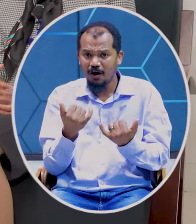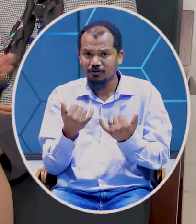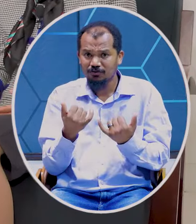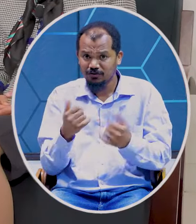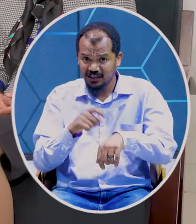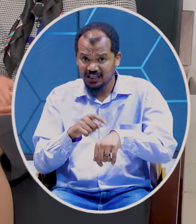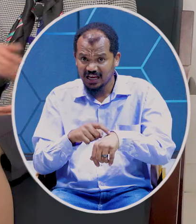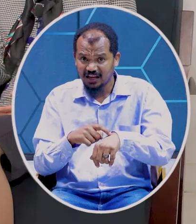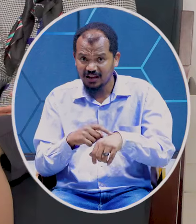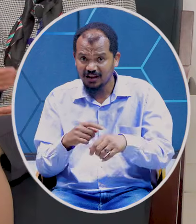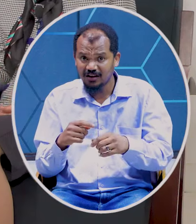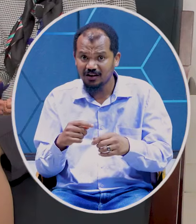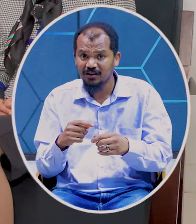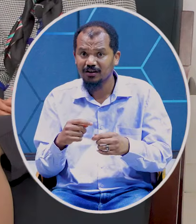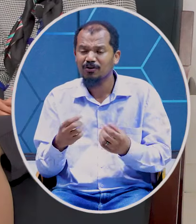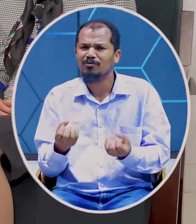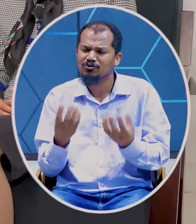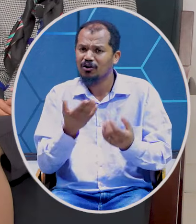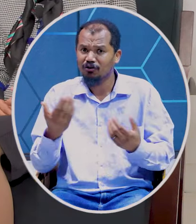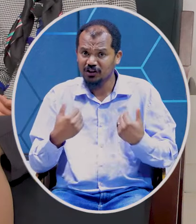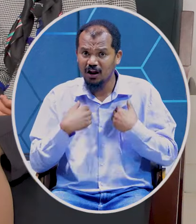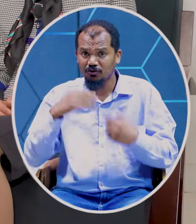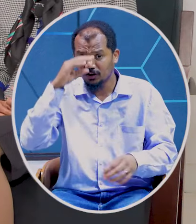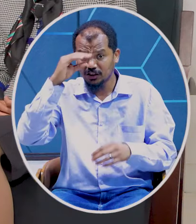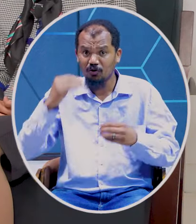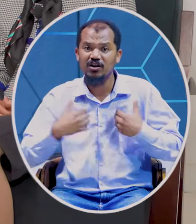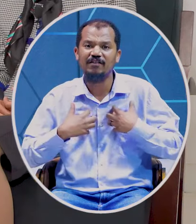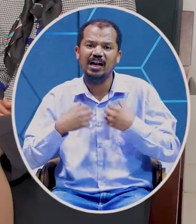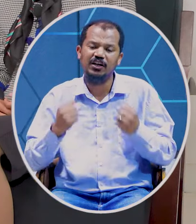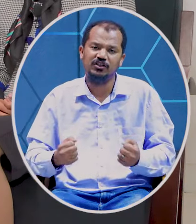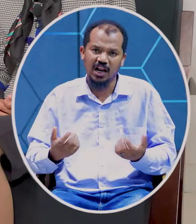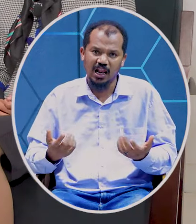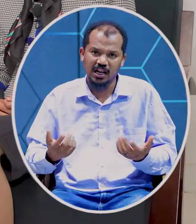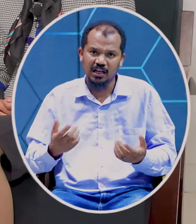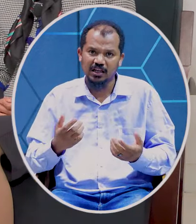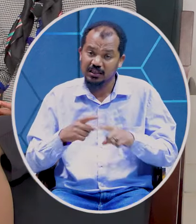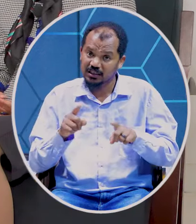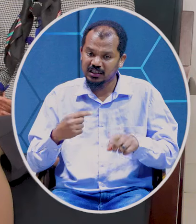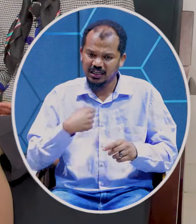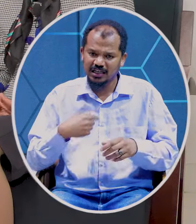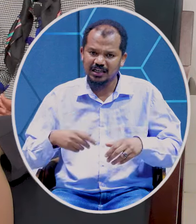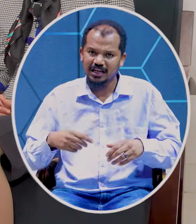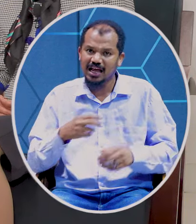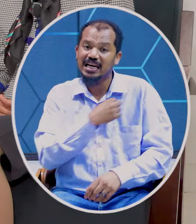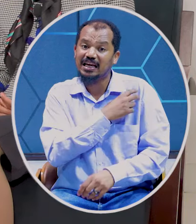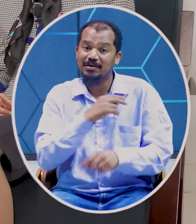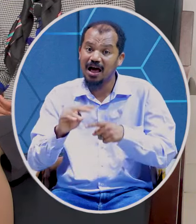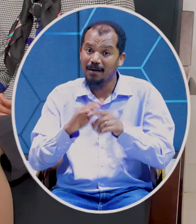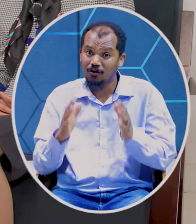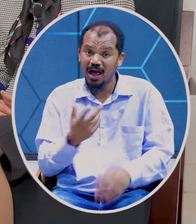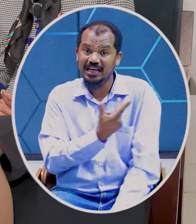በተለይ በአሁን ጊዜ ደግሞ ብዙ የሚባሉ ነገሮች ስላሉ ሰው ሊፈራ ይችላል። ግን እኔ እንደ ህክምና